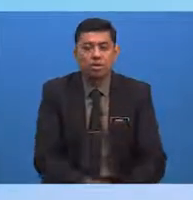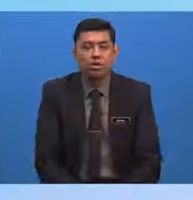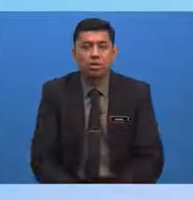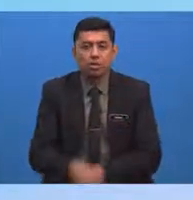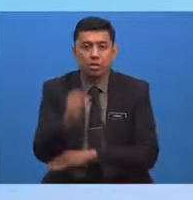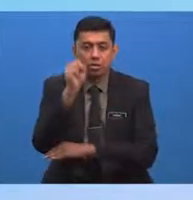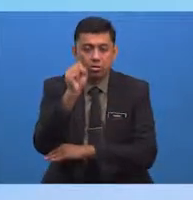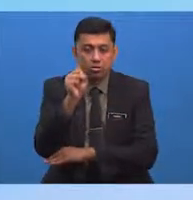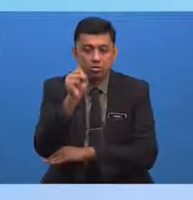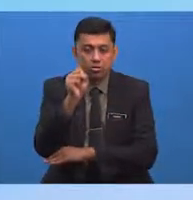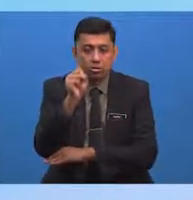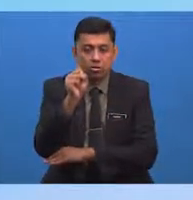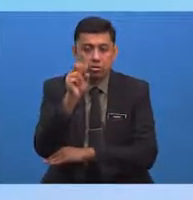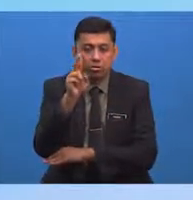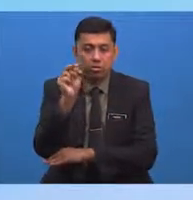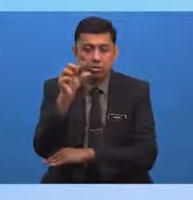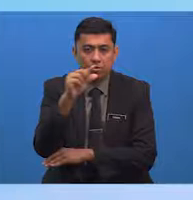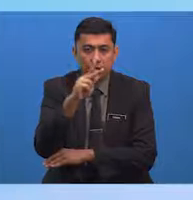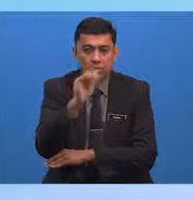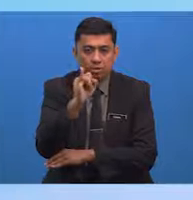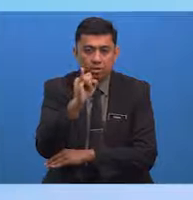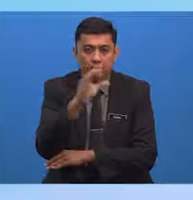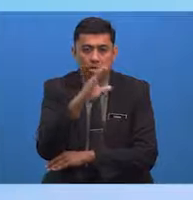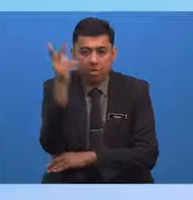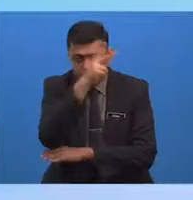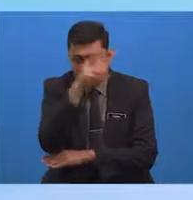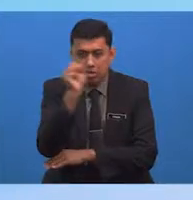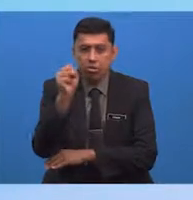Sungai Kerajaan, Sungai Tulen dan Sungai Kuripan.